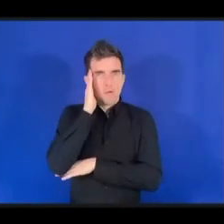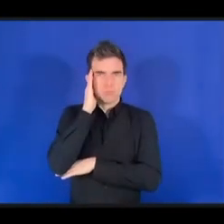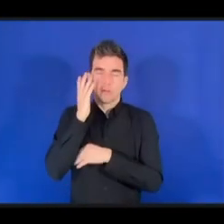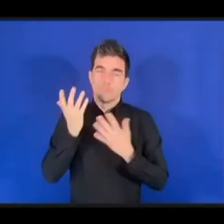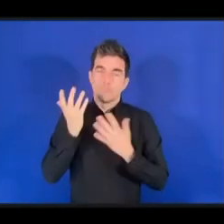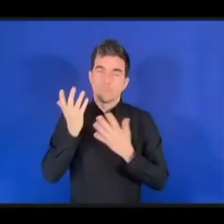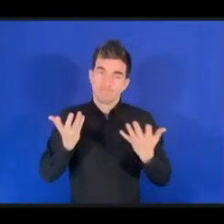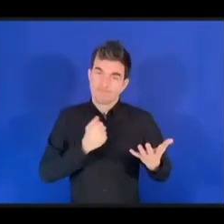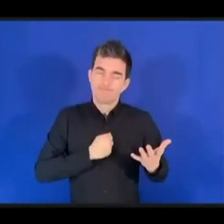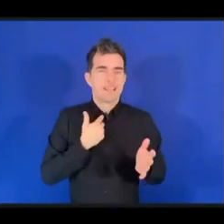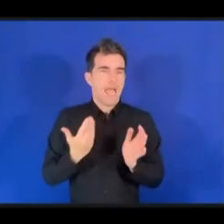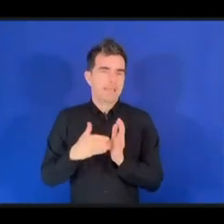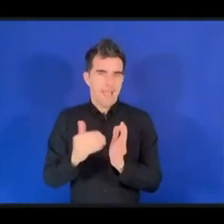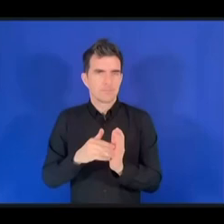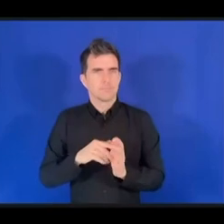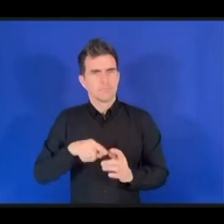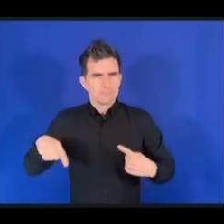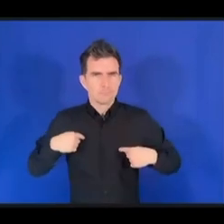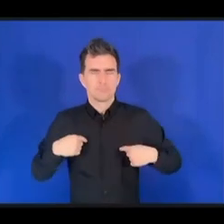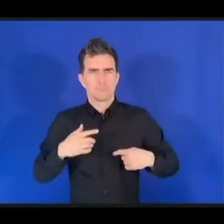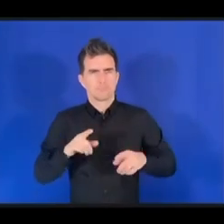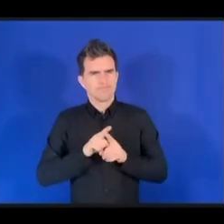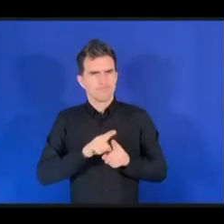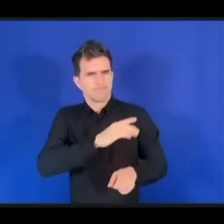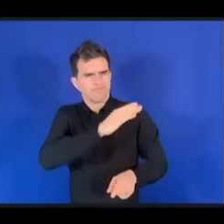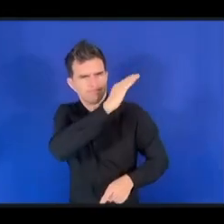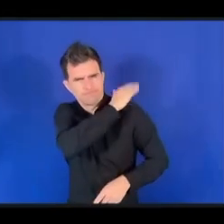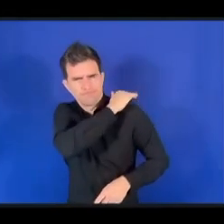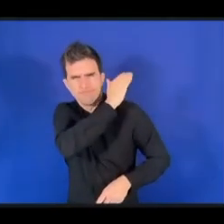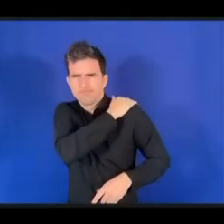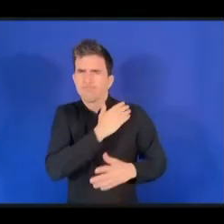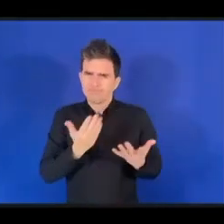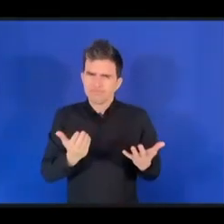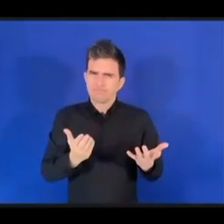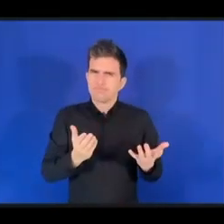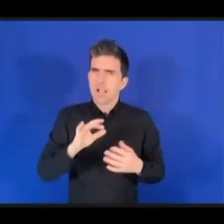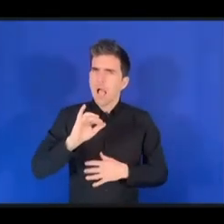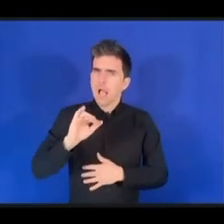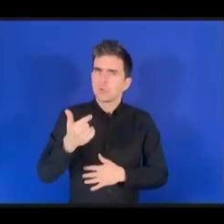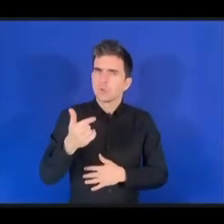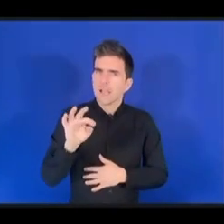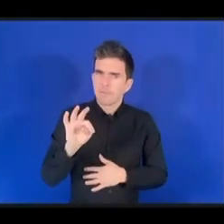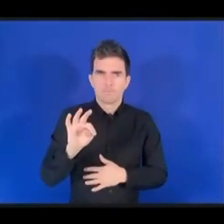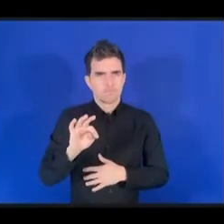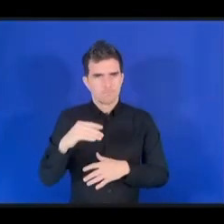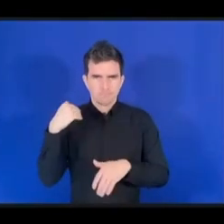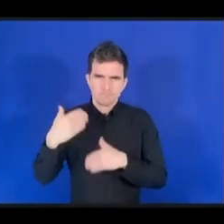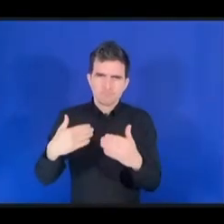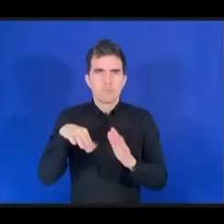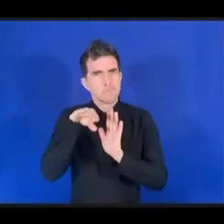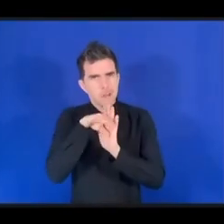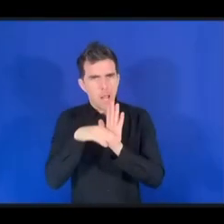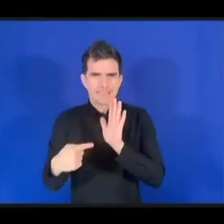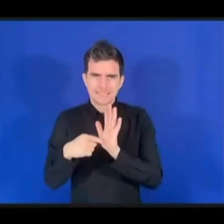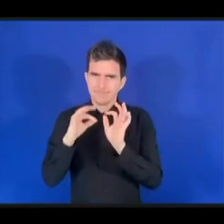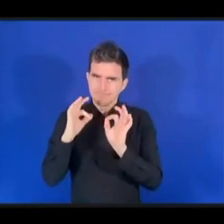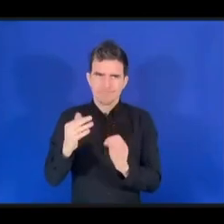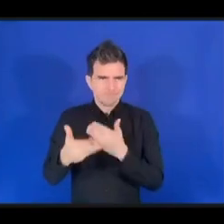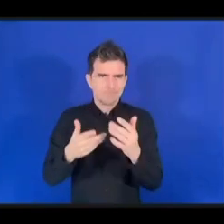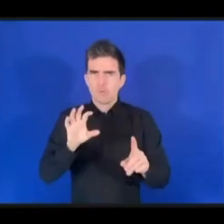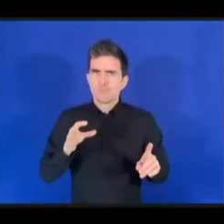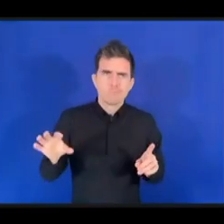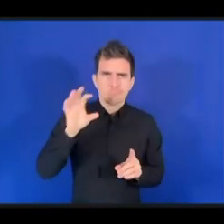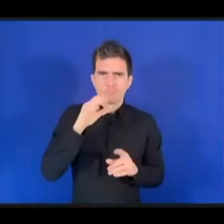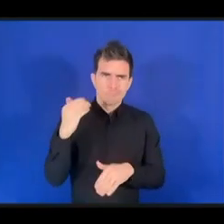インターネット生息に関しますフレームワークを提供するばであります具体的な将来的